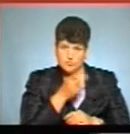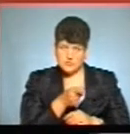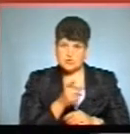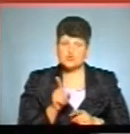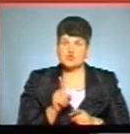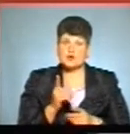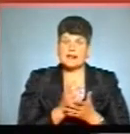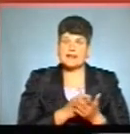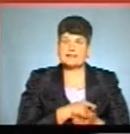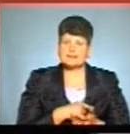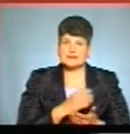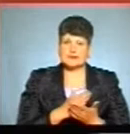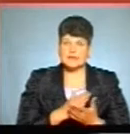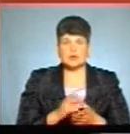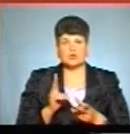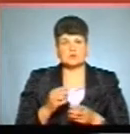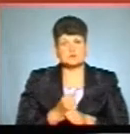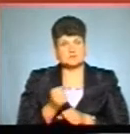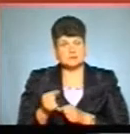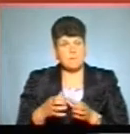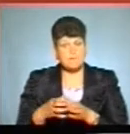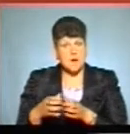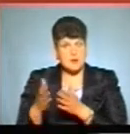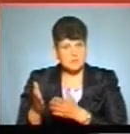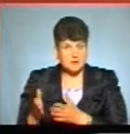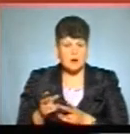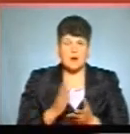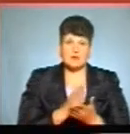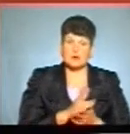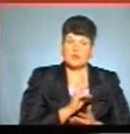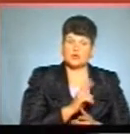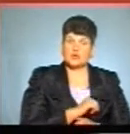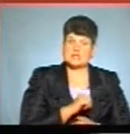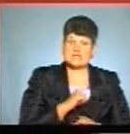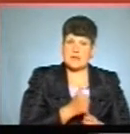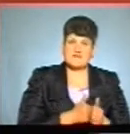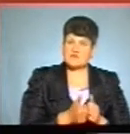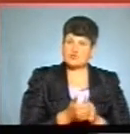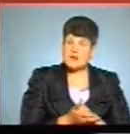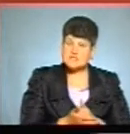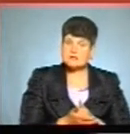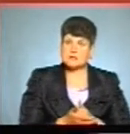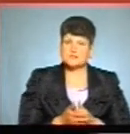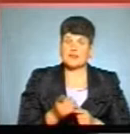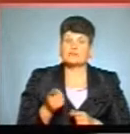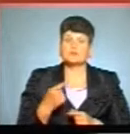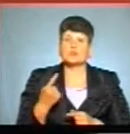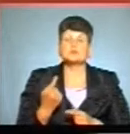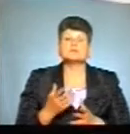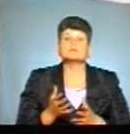кандидати, які висуваються партією, мажоритарники кандидати, а є ті, які є самовисуванцями. На Тернопільщині яких